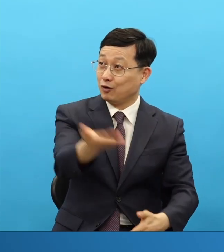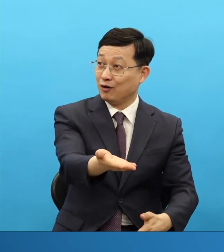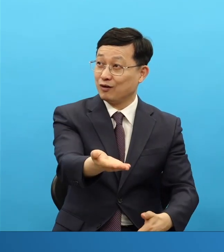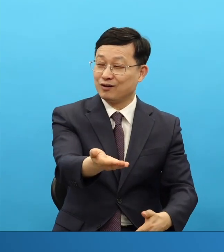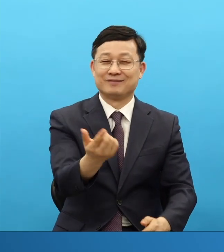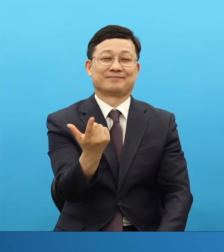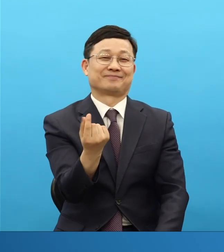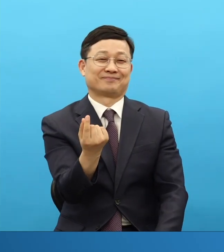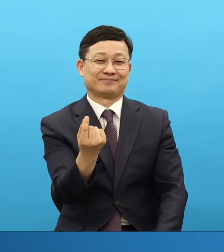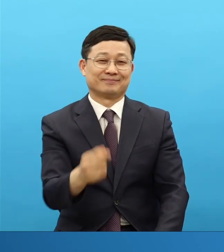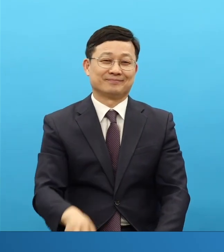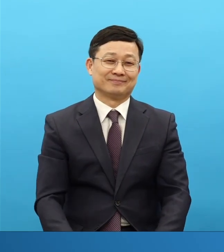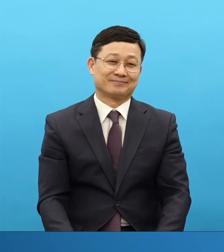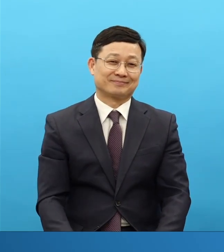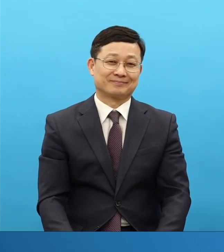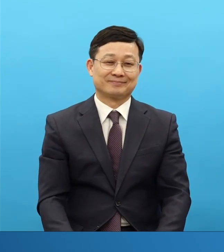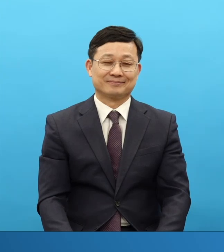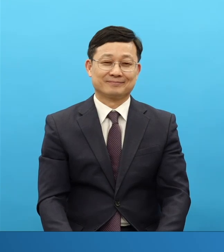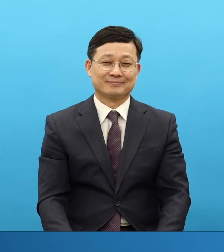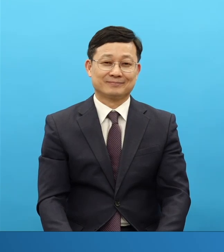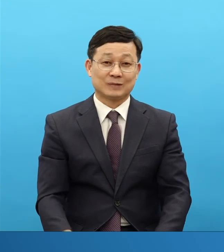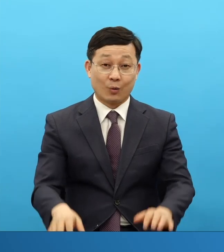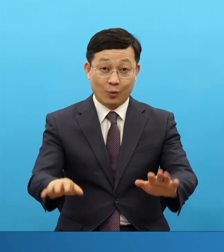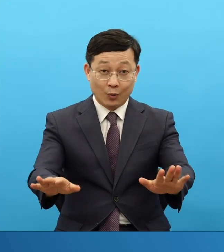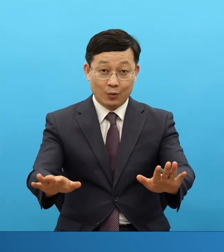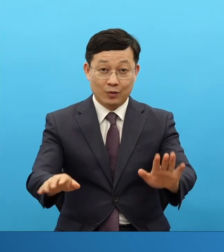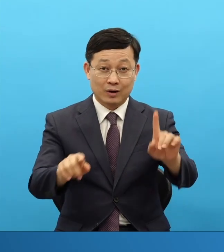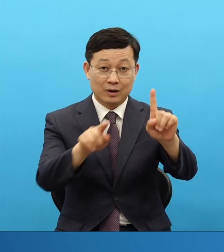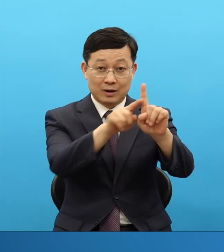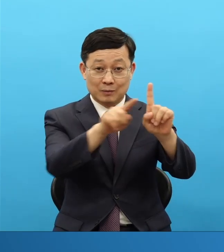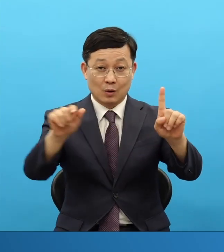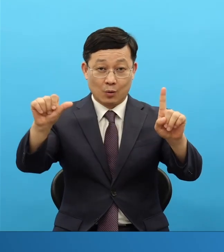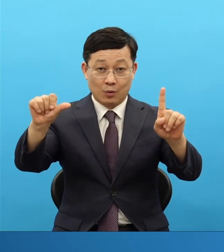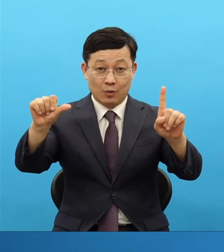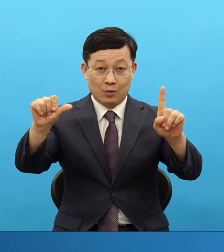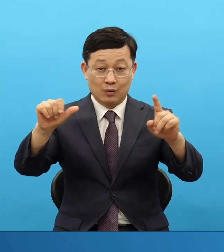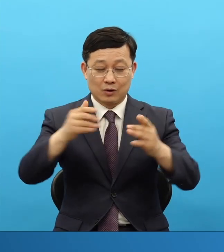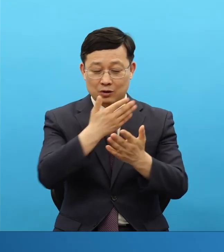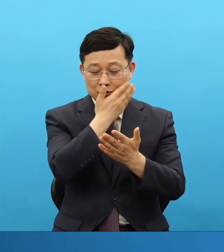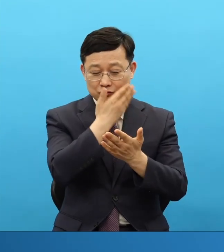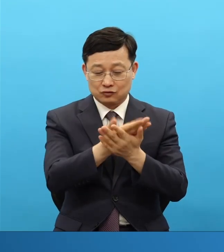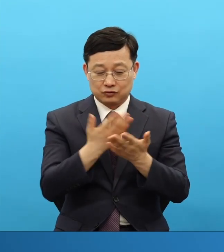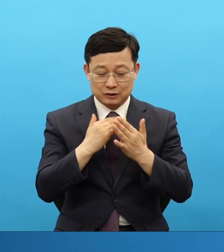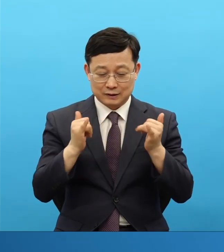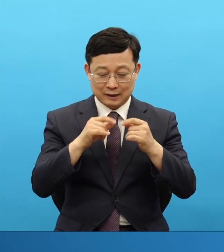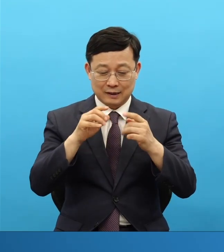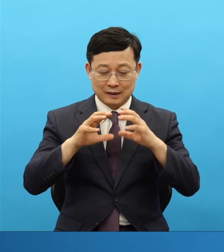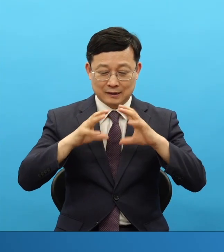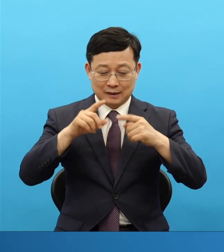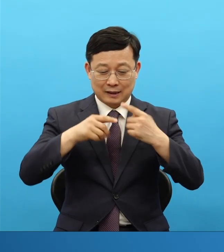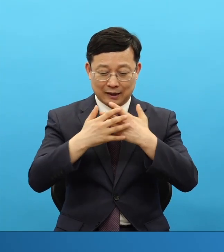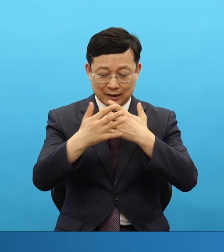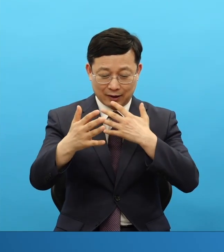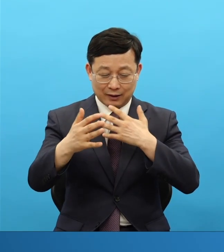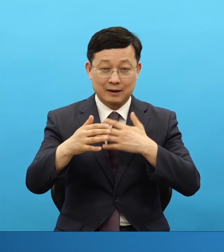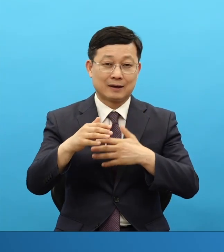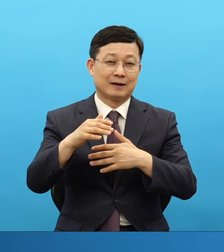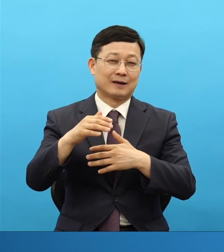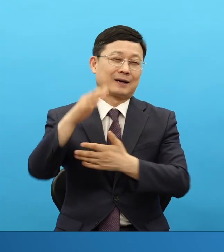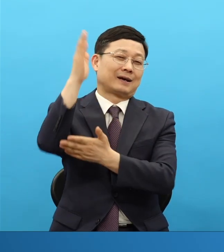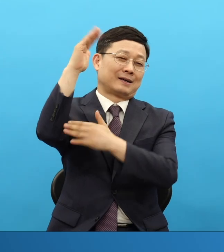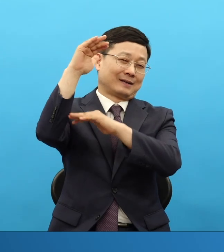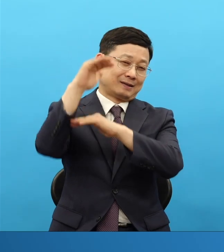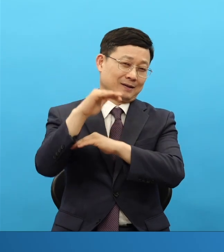upon you. 요게 중직자 세계대회 5강입니다. And these are the 5 lectures of our World Church